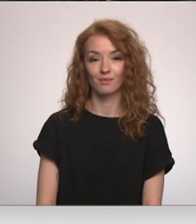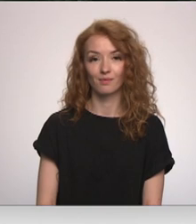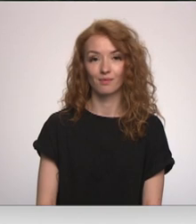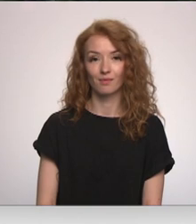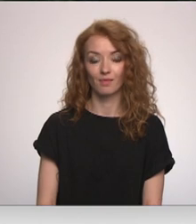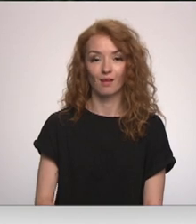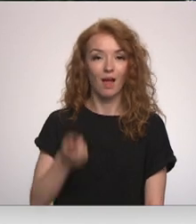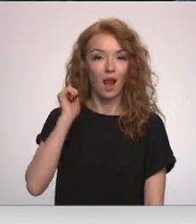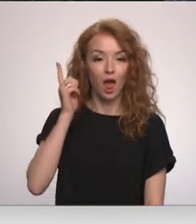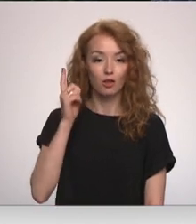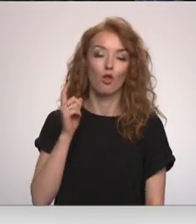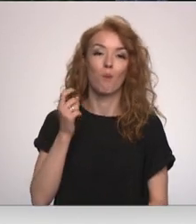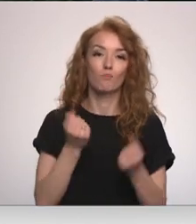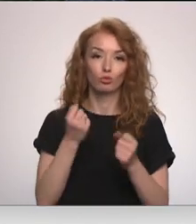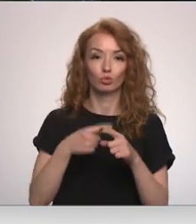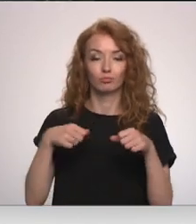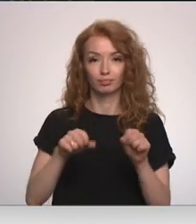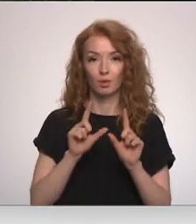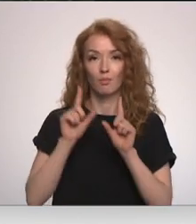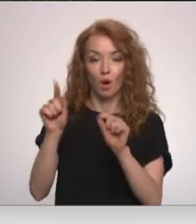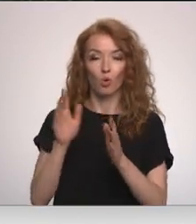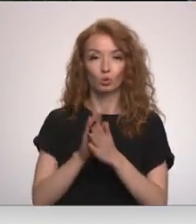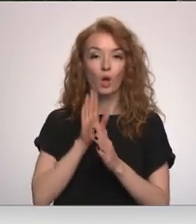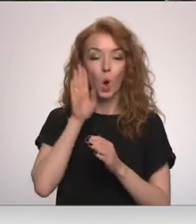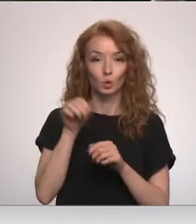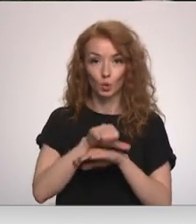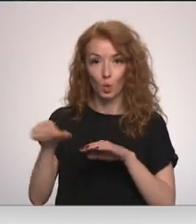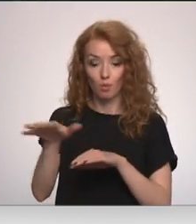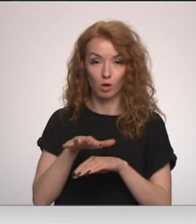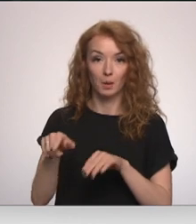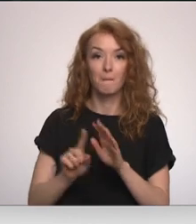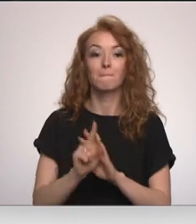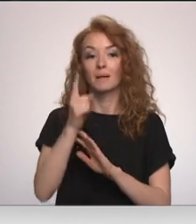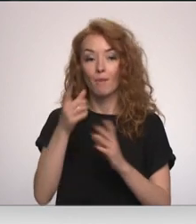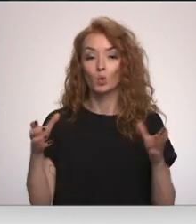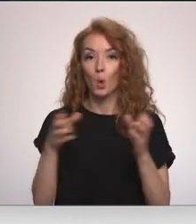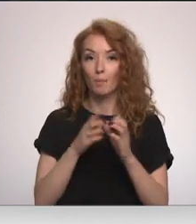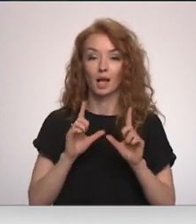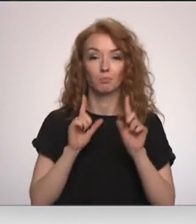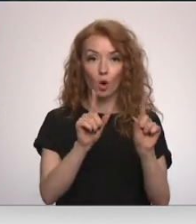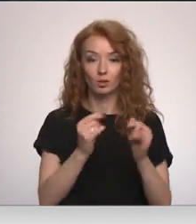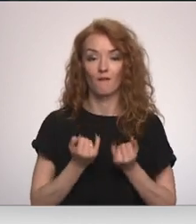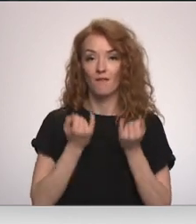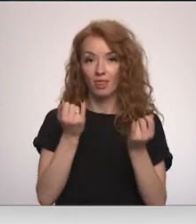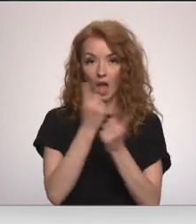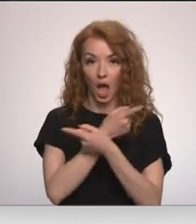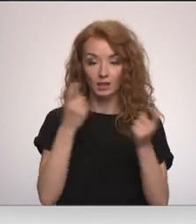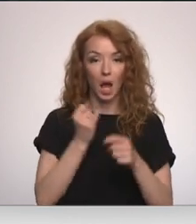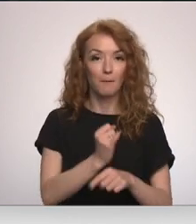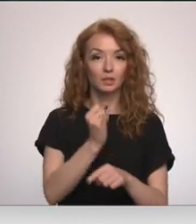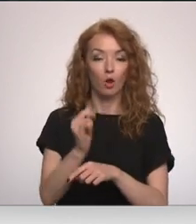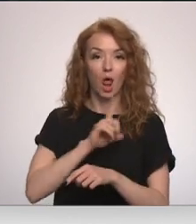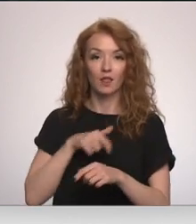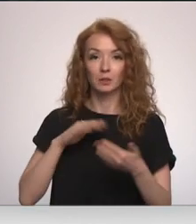Retro spēkratu īpašnieki dodas uz Austrumu pierobežu. Tas šovasar ir viņu pirmais kopīgais brauciens, kas veltīts akcijai, apceļo